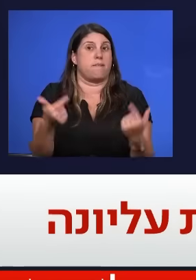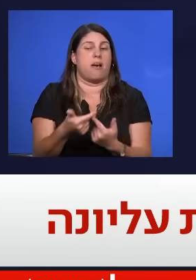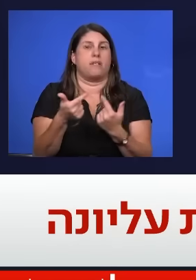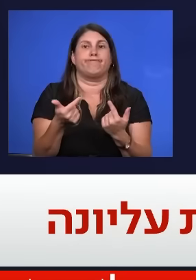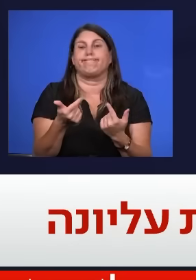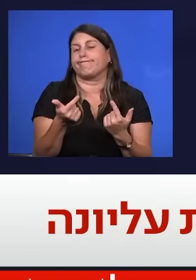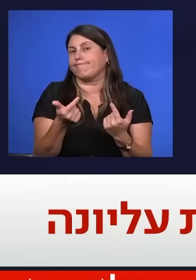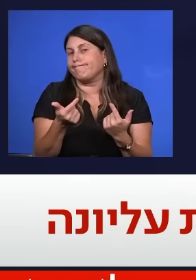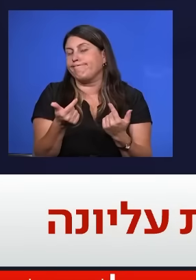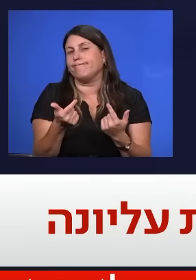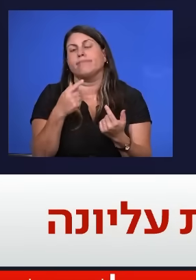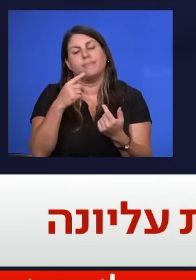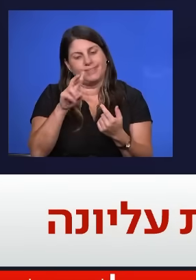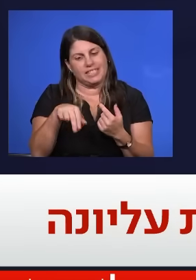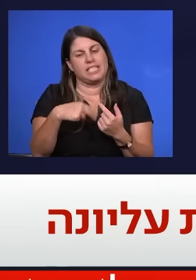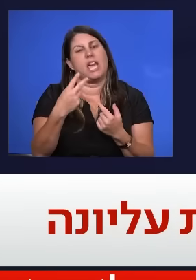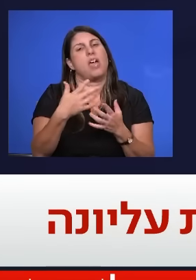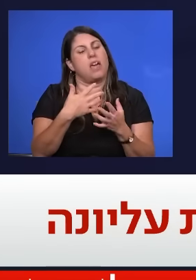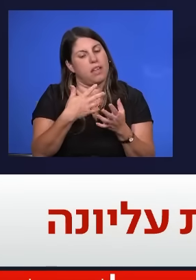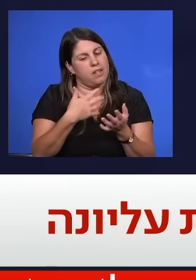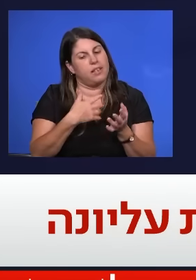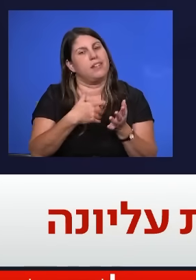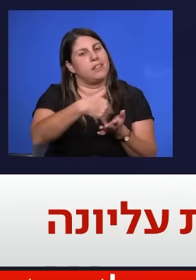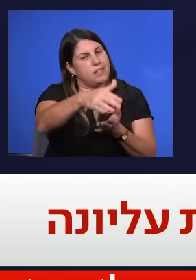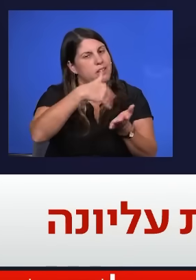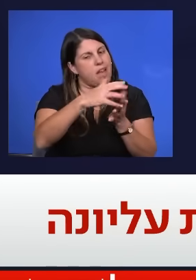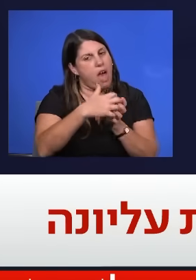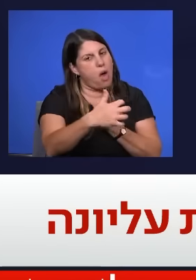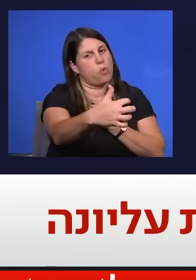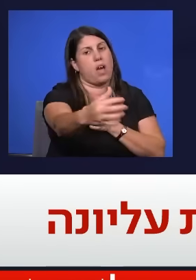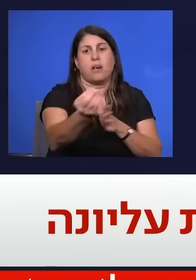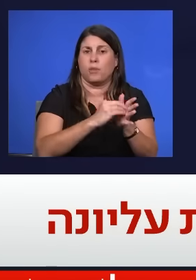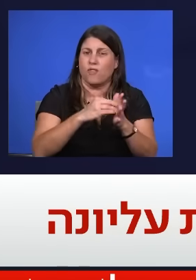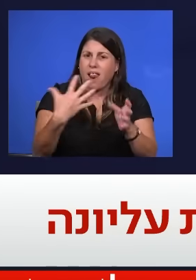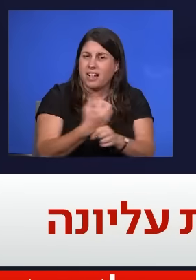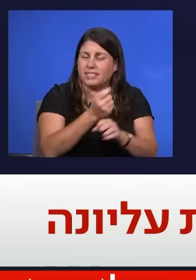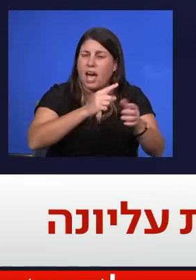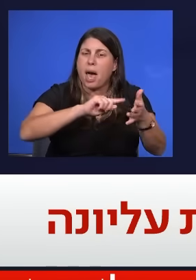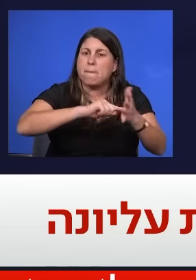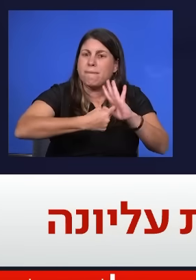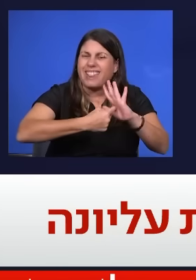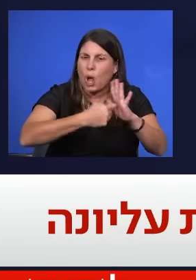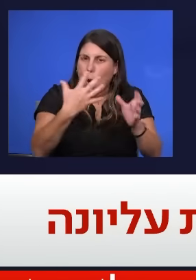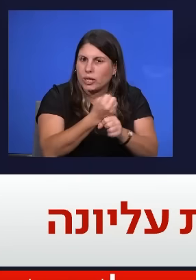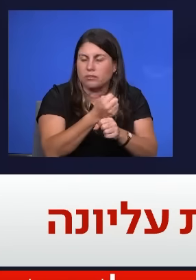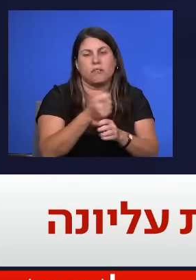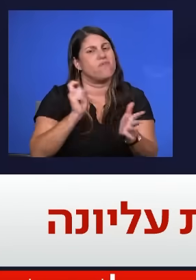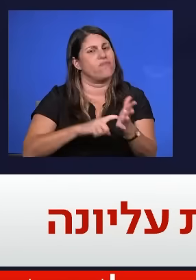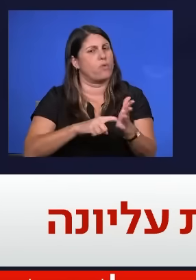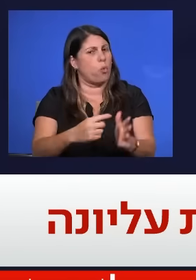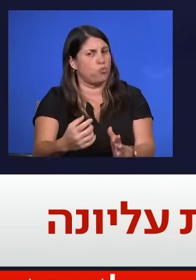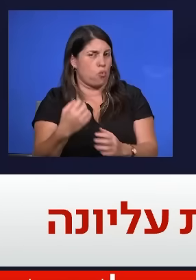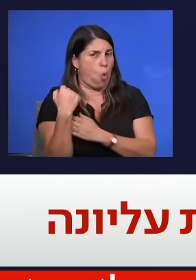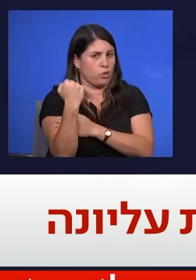תהיה ארוכה, ובכדי לעמוד במטרות המלחמה נדרש חוסן, נדרש אמון,